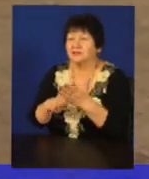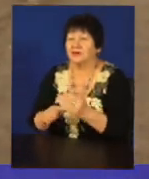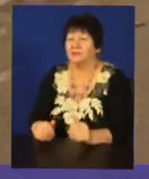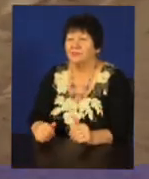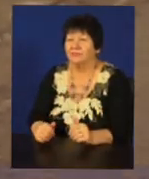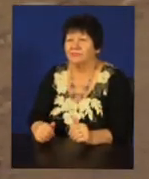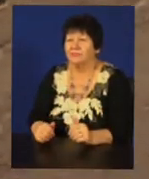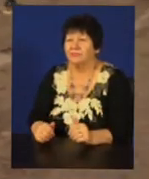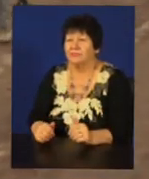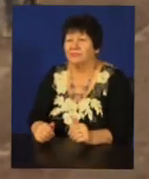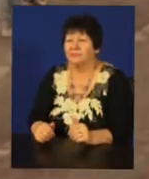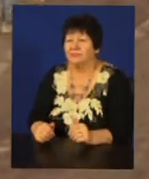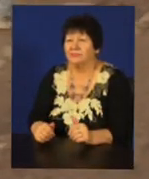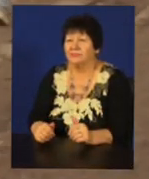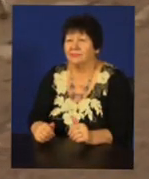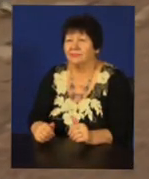Cine?